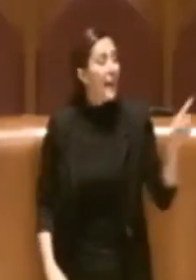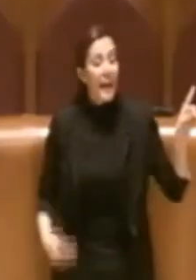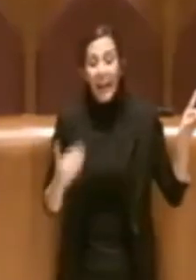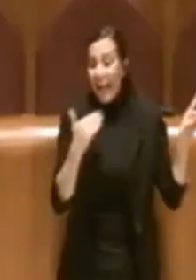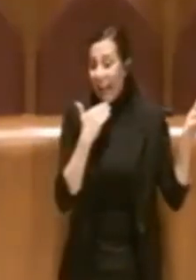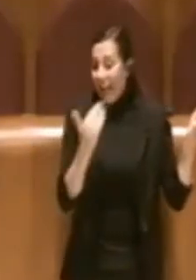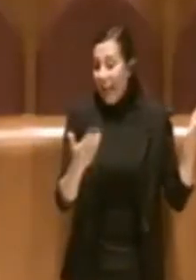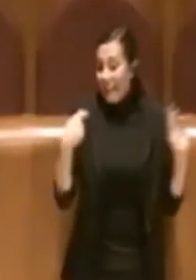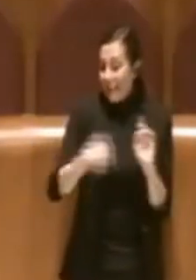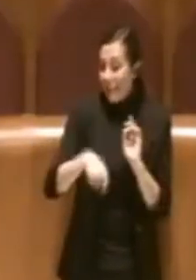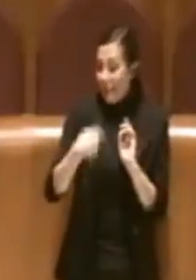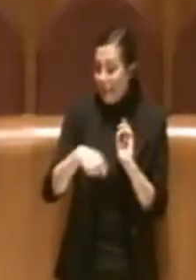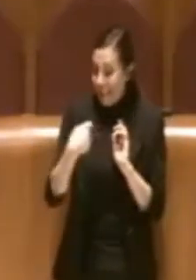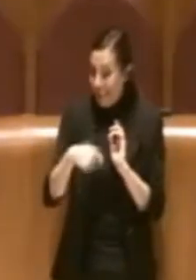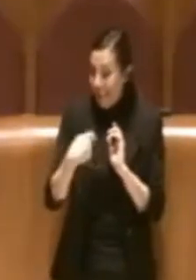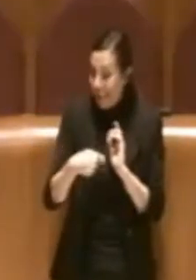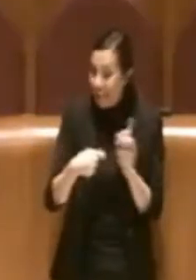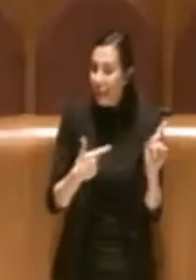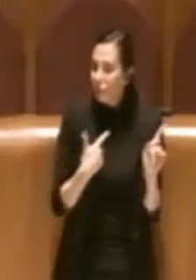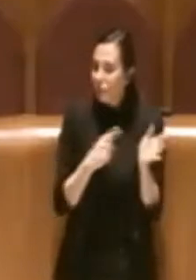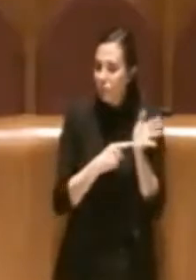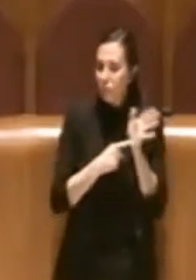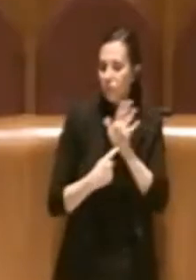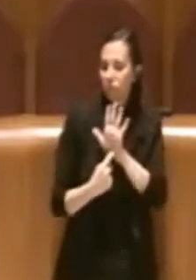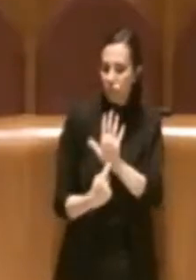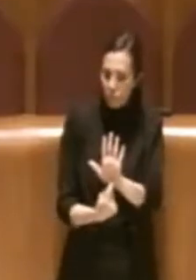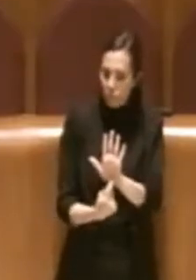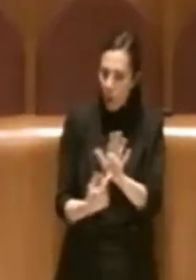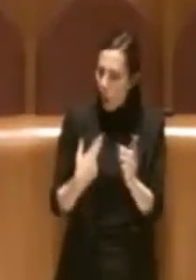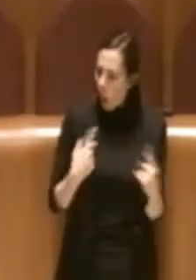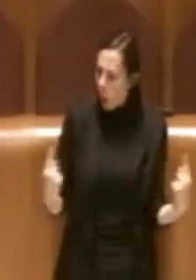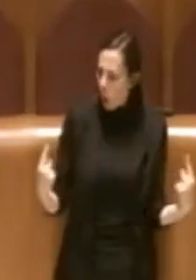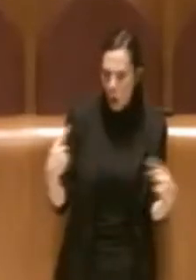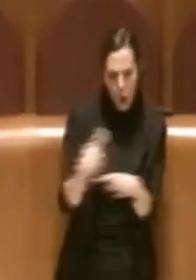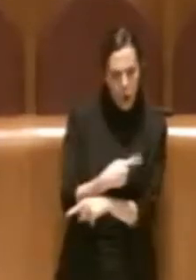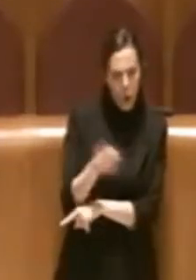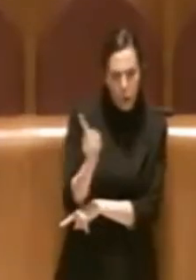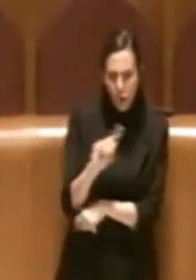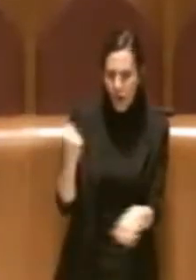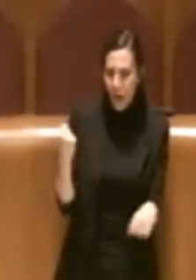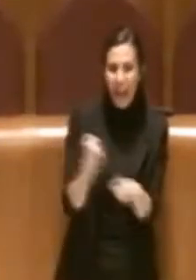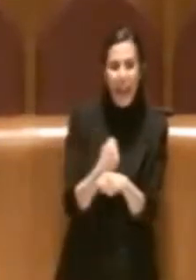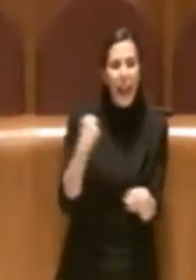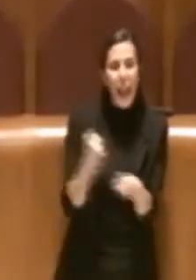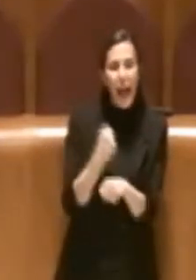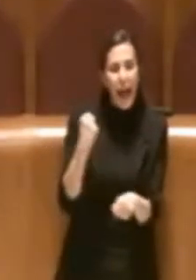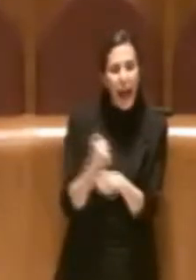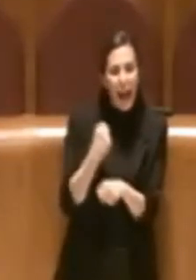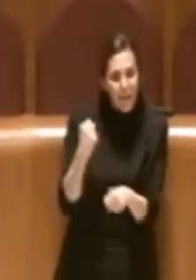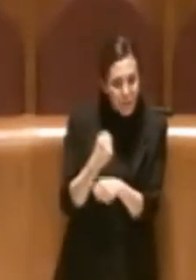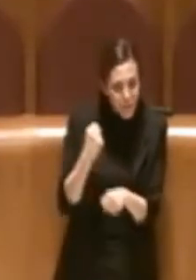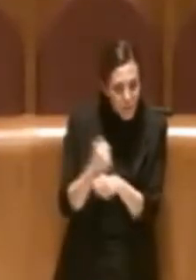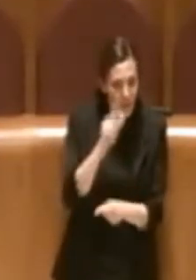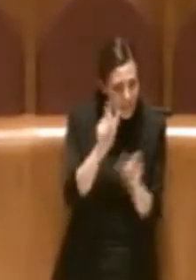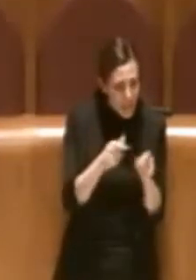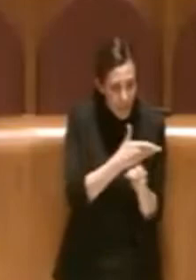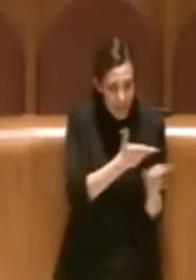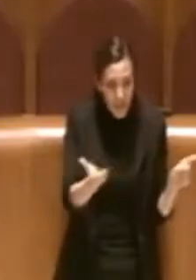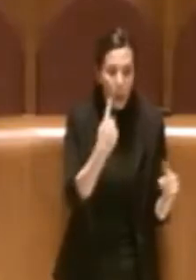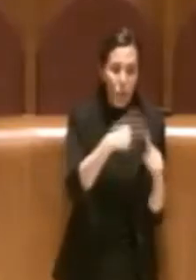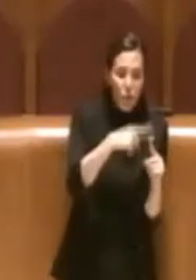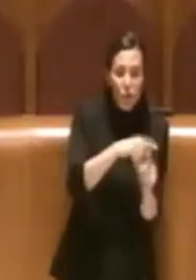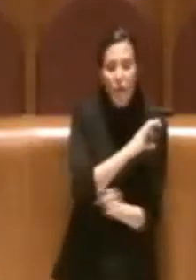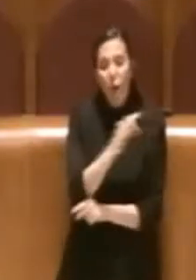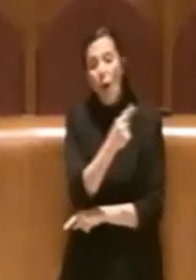Grazie Presidente. Proprio per dimostrare che non siamo contrari al lavoro delle persone, bello o brutto che sia, perché lo